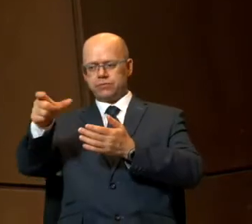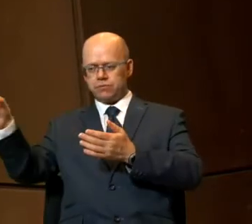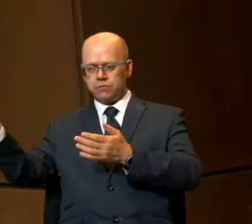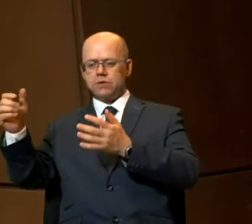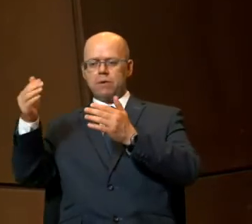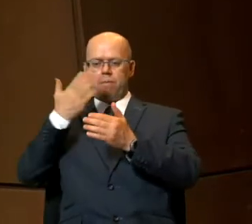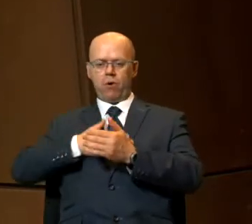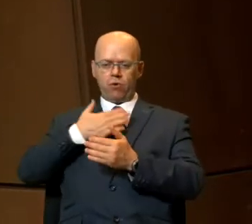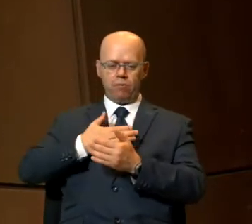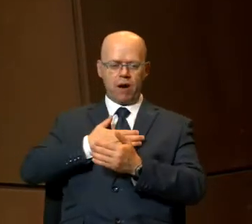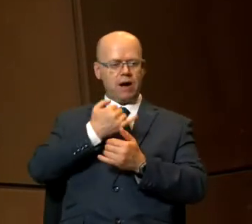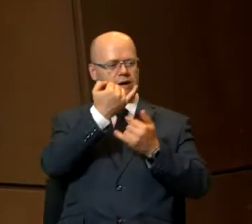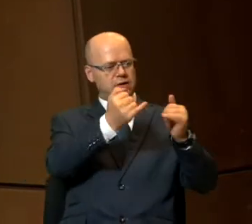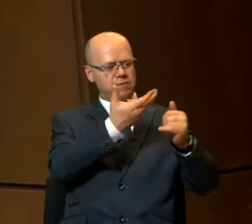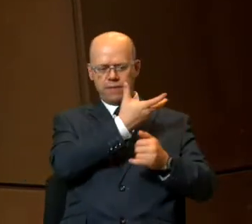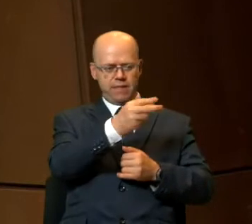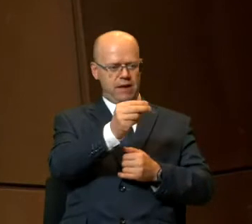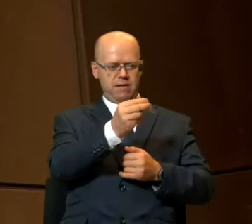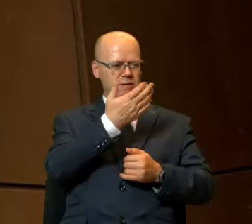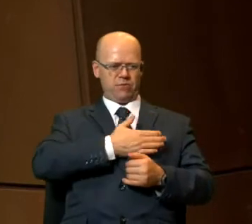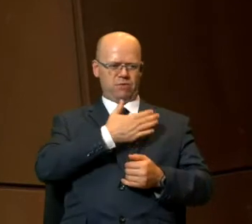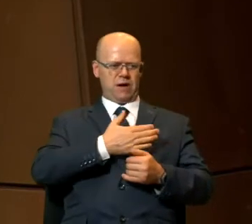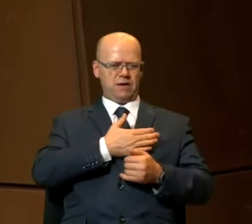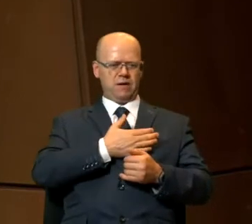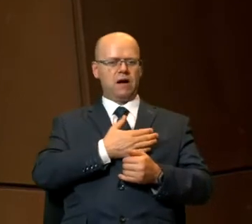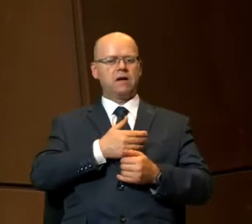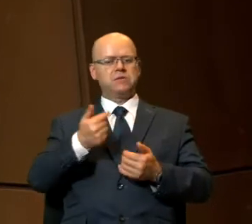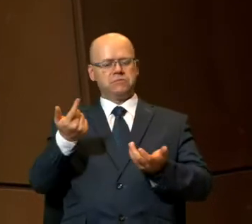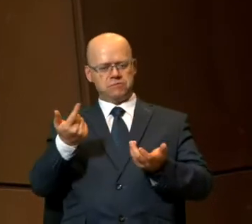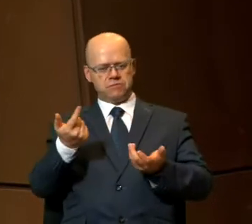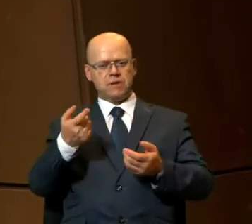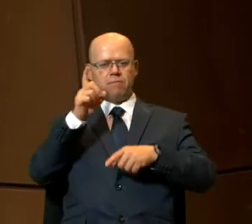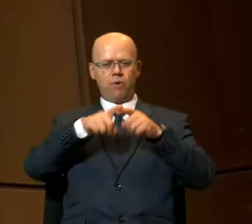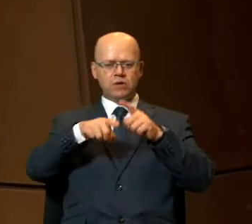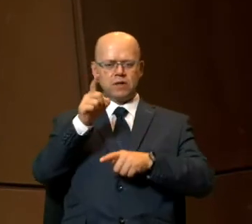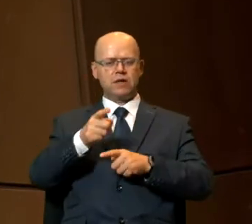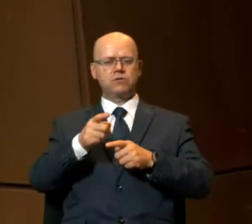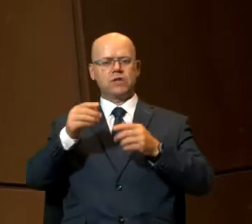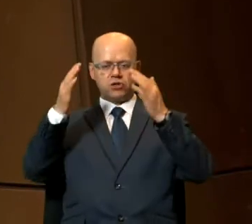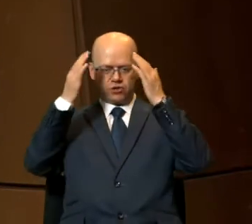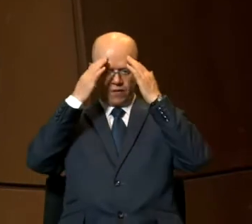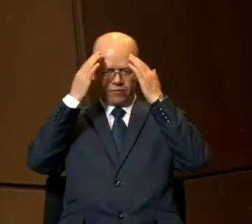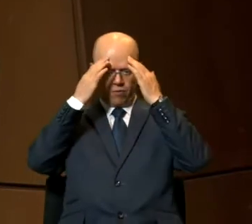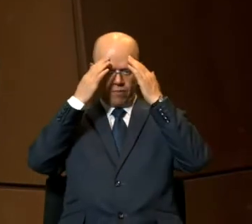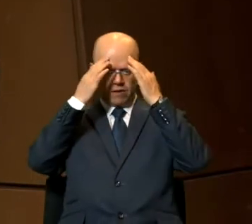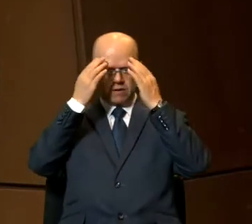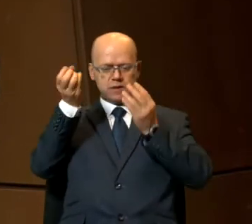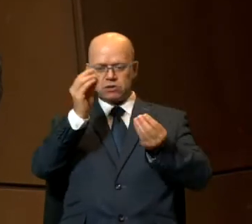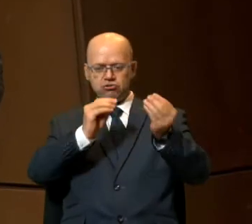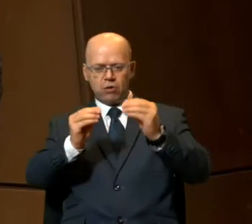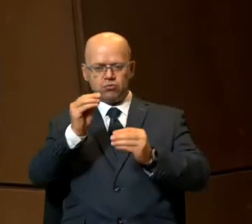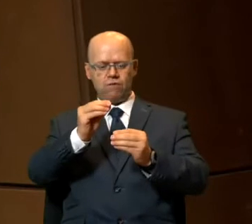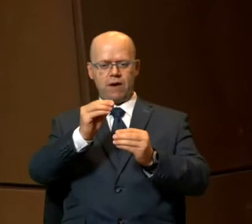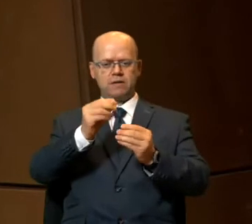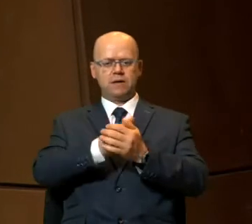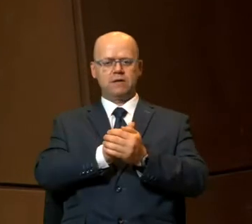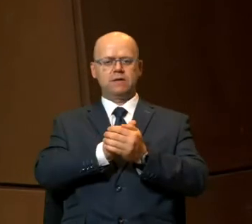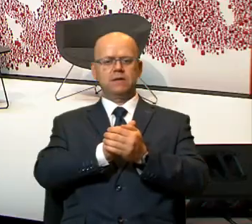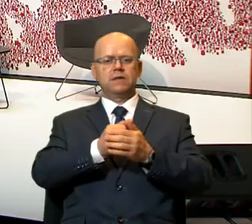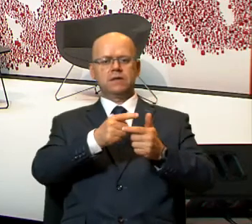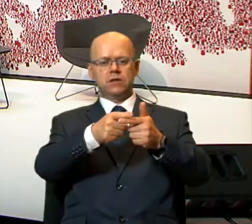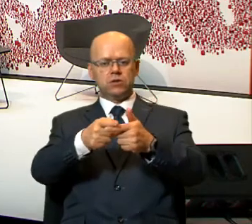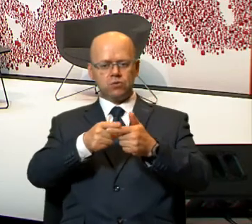to się podoba znacznie mniej, ale polityka jest celowym kształtowaniem, a nie przypadkowym kształtowaniem instytucji